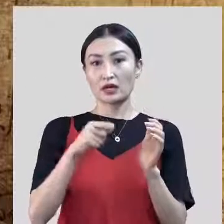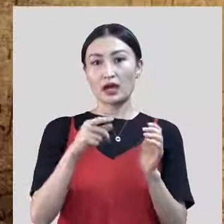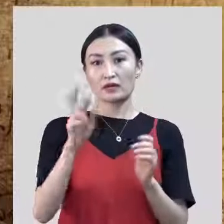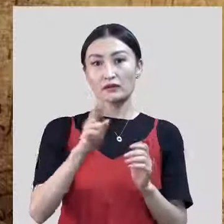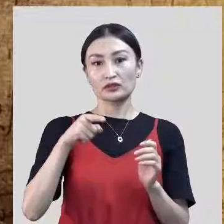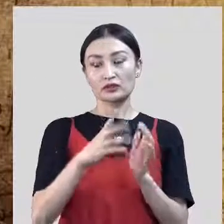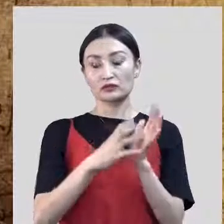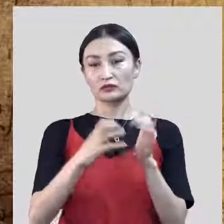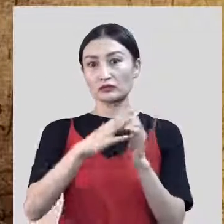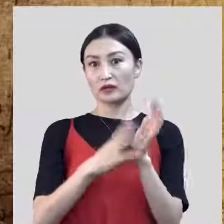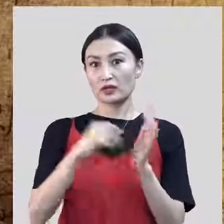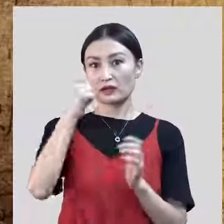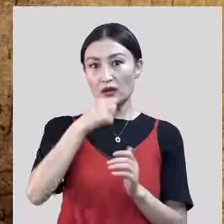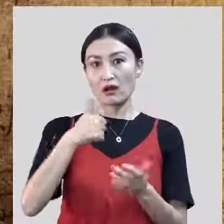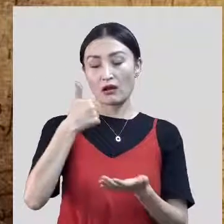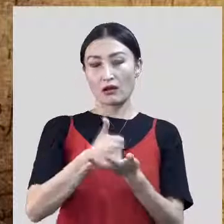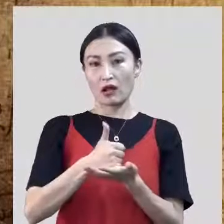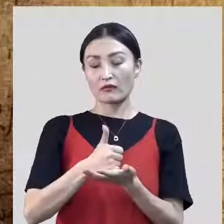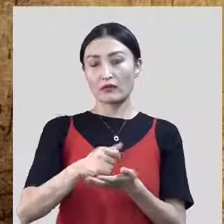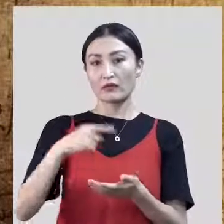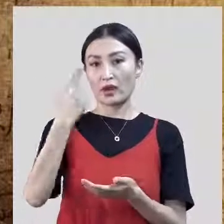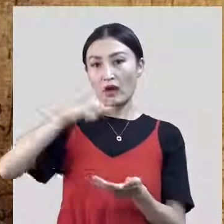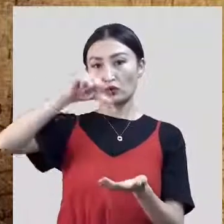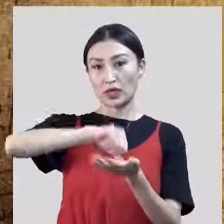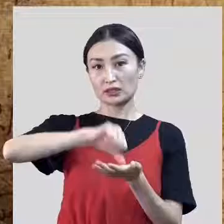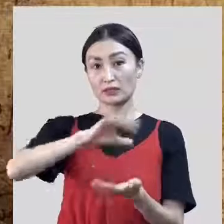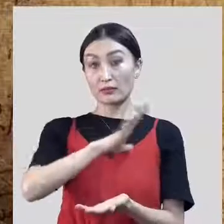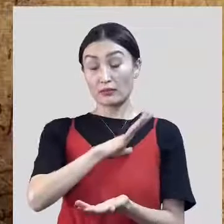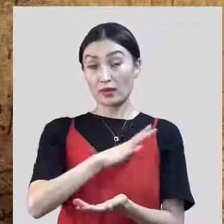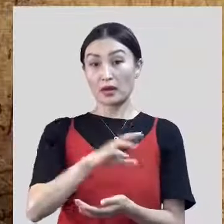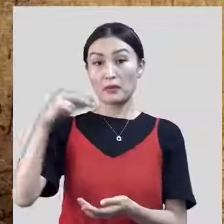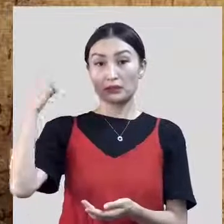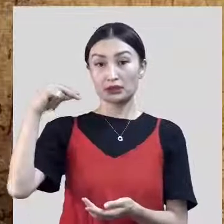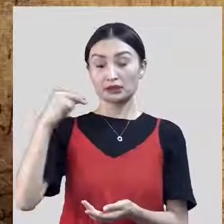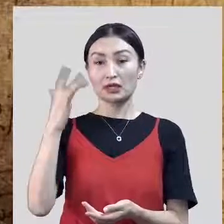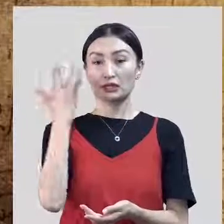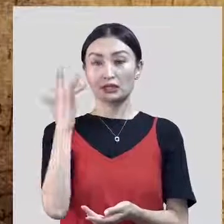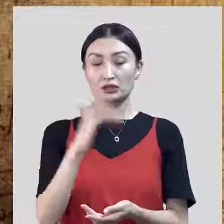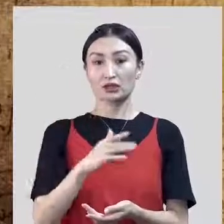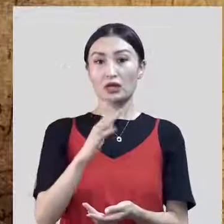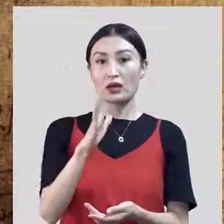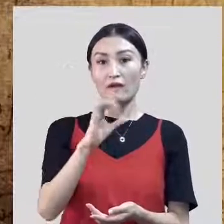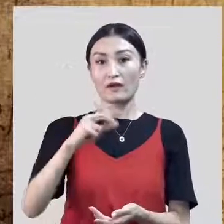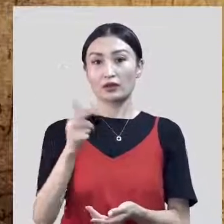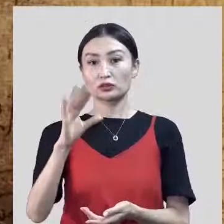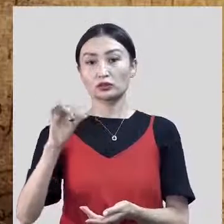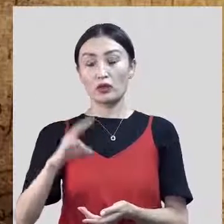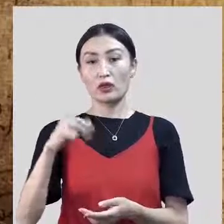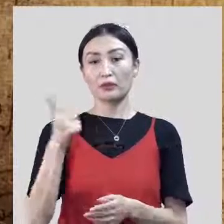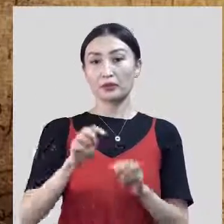1919 года главными действующими лицами были президент сша вудро вильсон